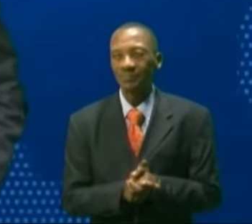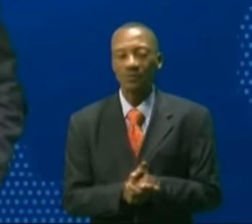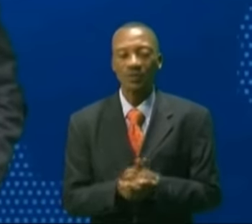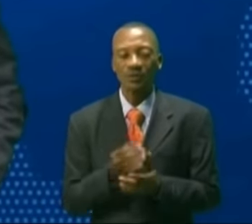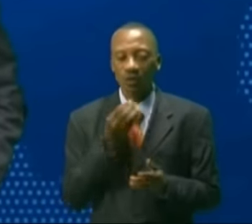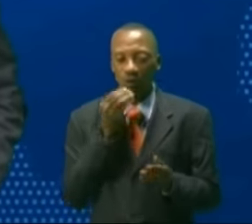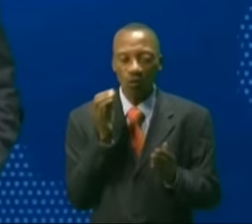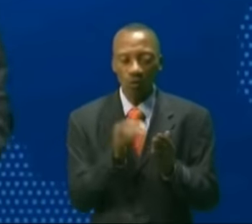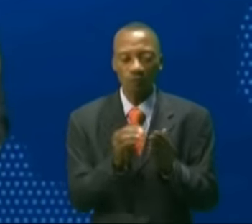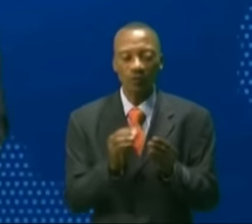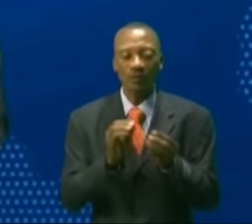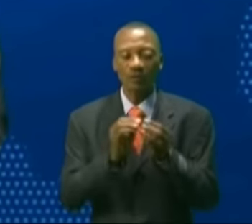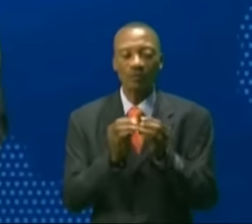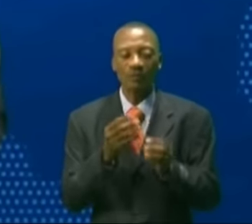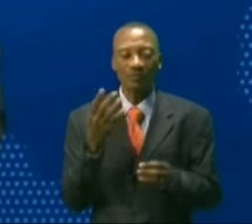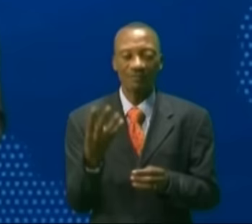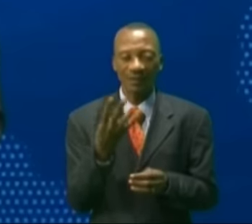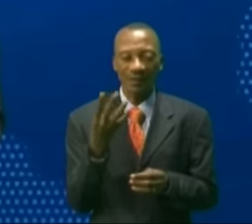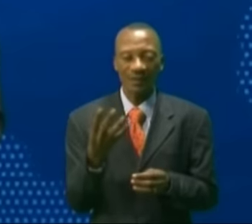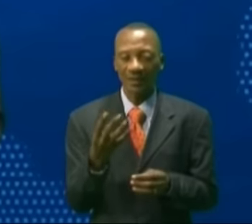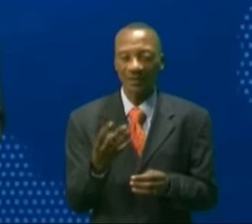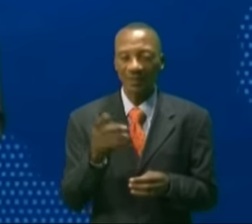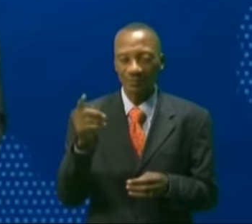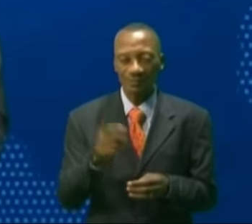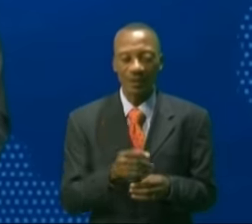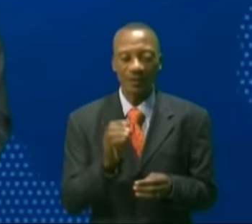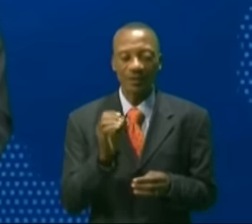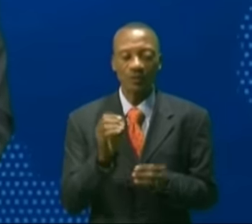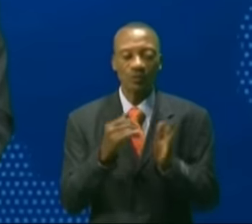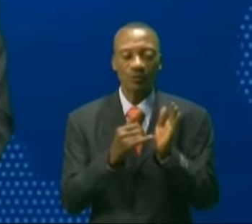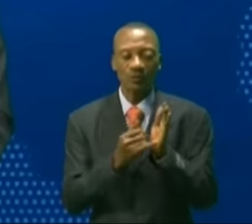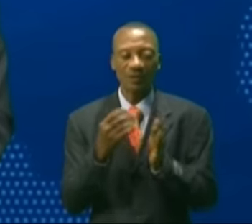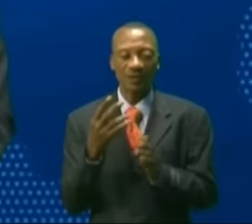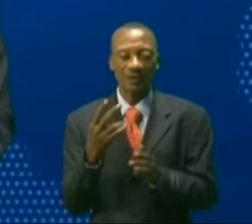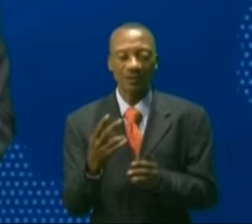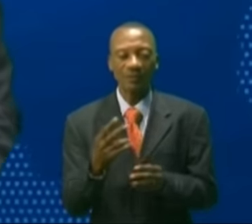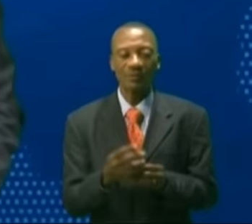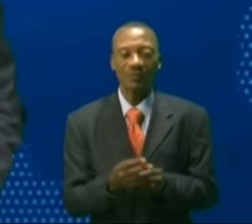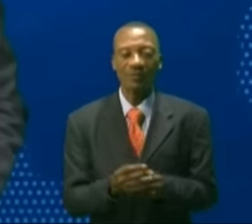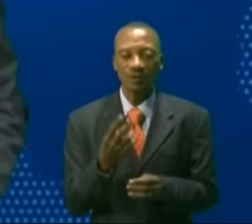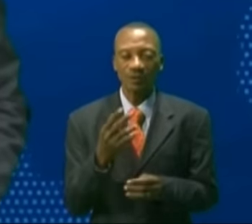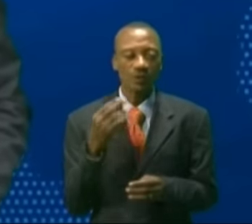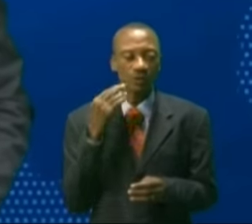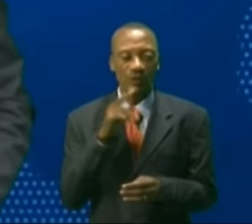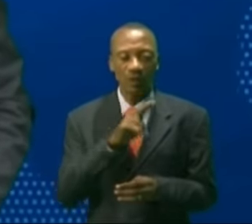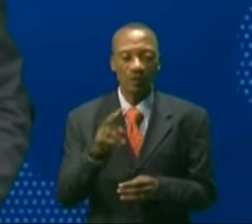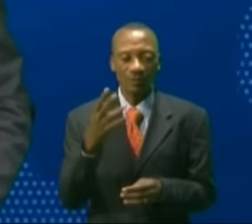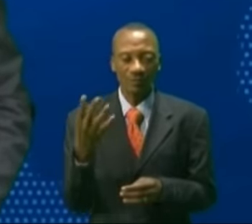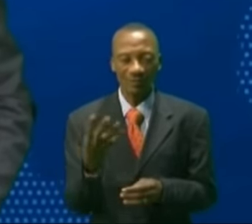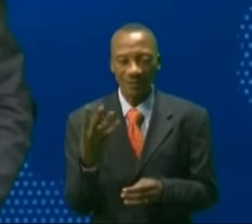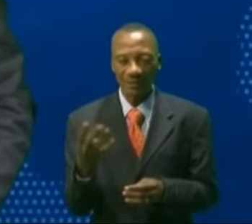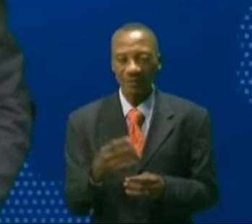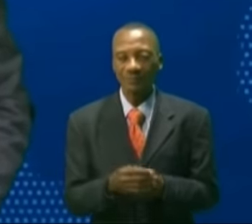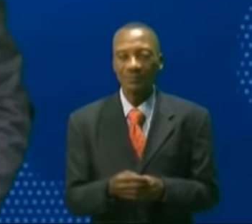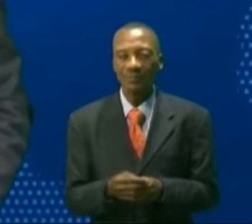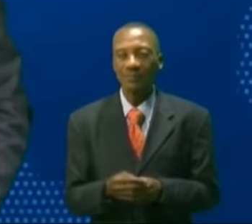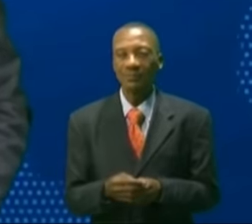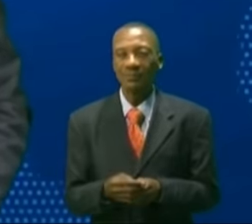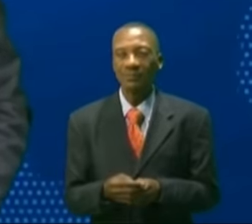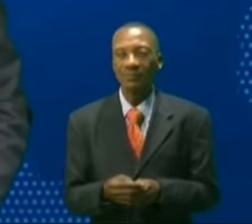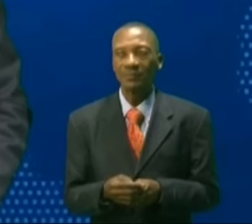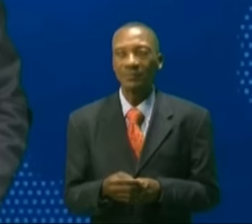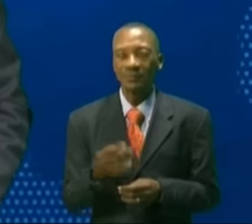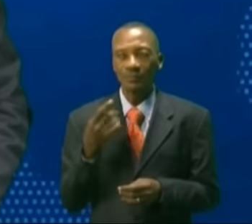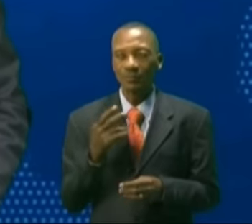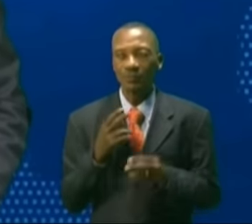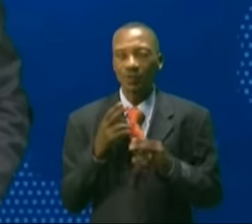Ordonnance numéro 24/062 du 20 juin 2024 portant nomination dans la catégorie